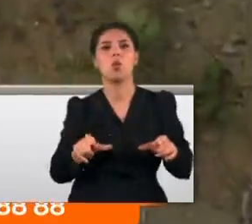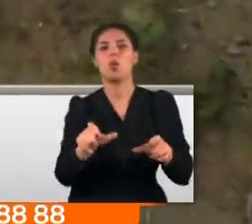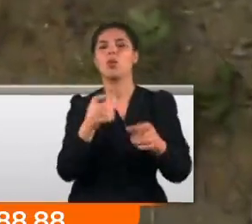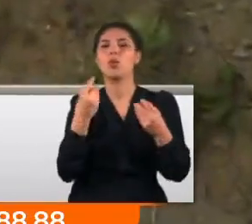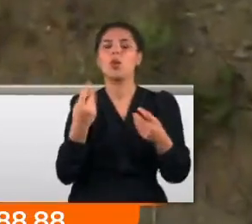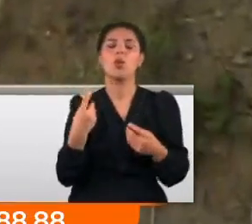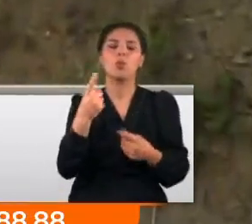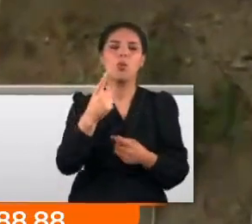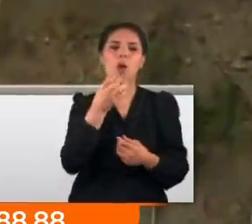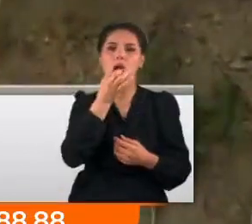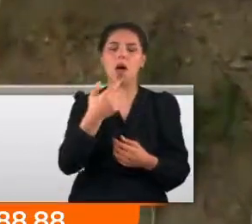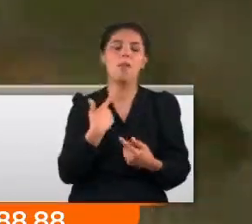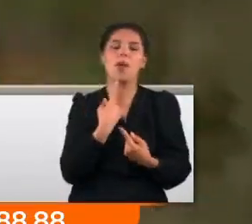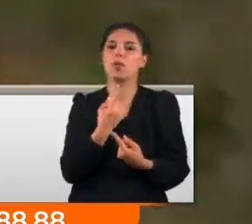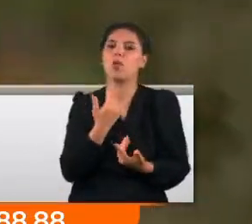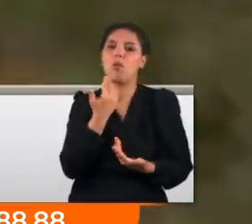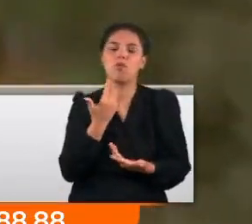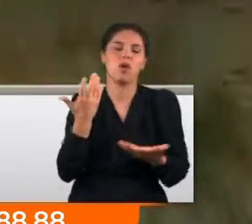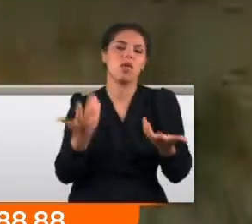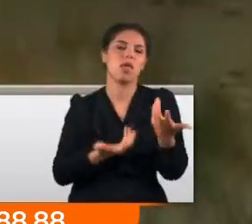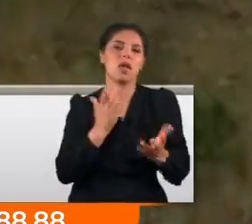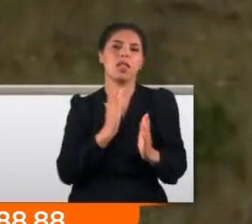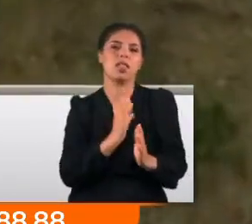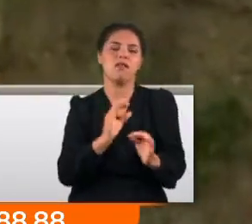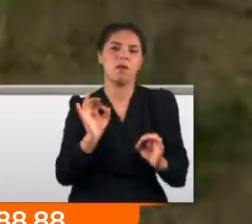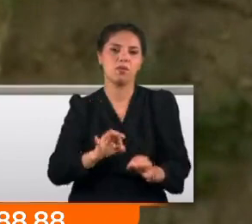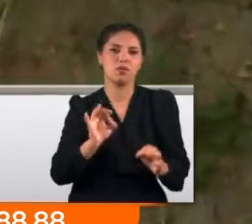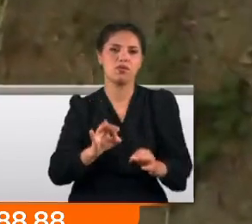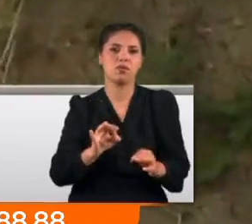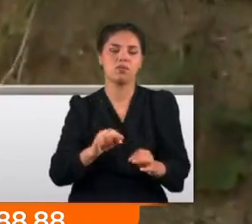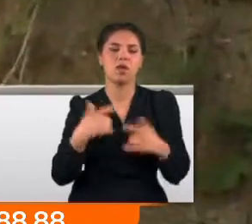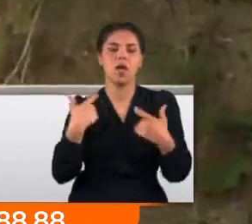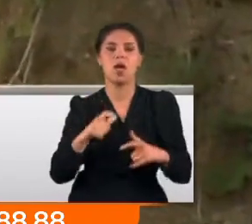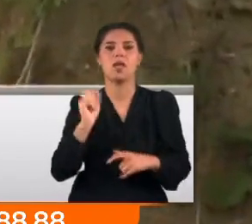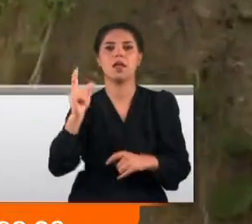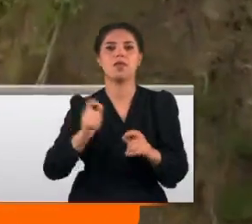müjdeli haberini paylaşamıyoruz. Çünkü yangın devam ediyor diyelim ve sözü Hatay'ın